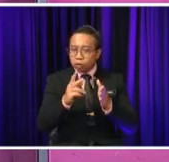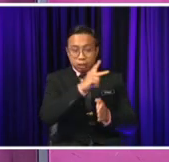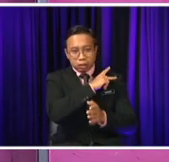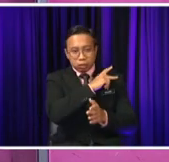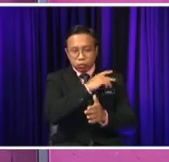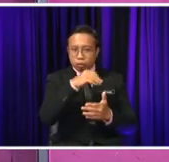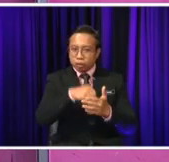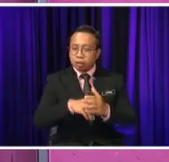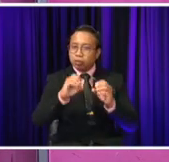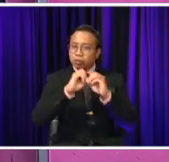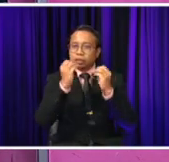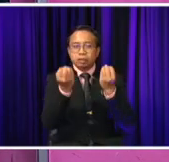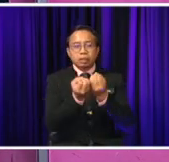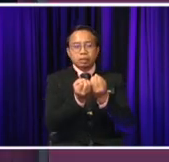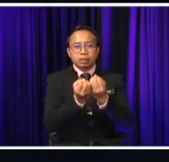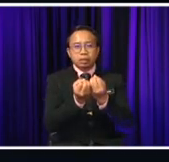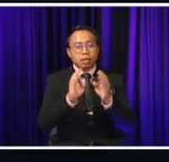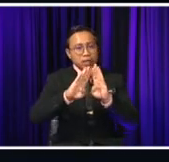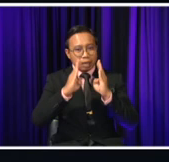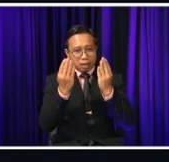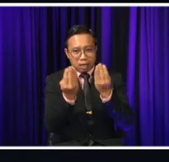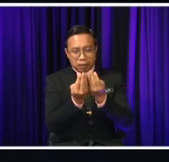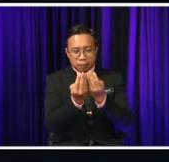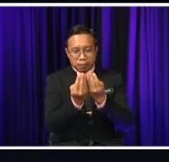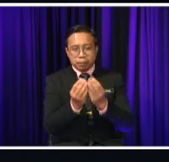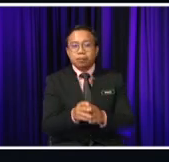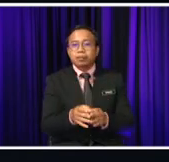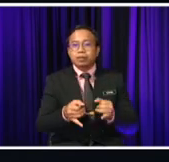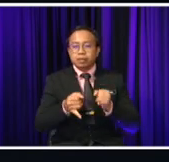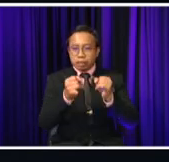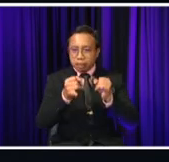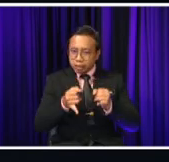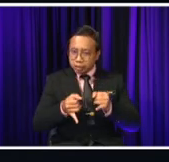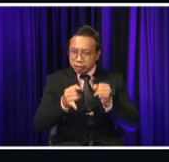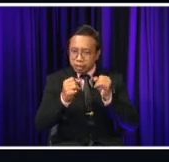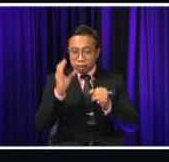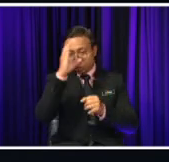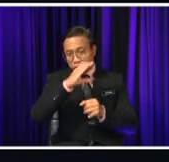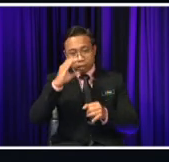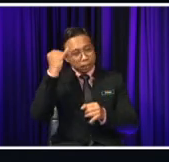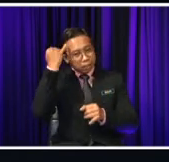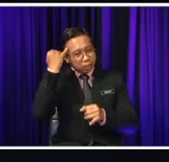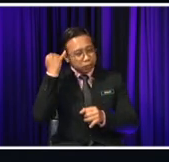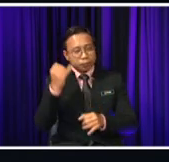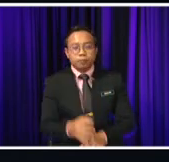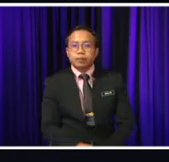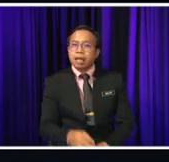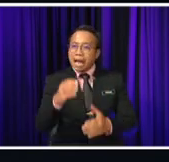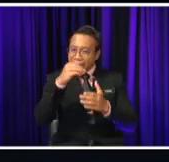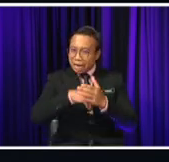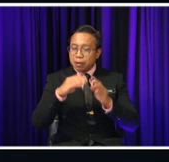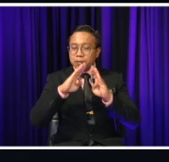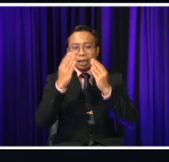sebuah organisasi persatuan yang dipanggil persatuan jalan-jalan cari ilmu dalam persatuan ini